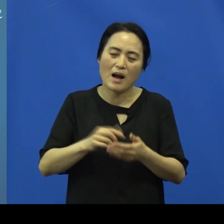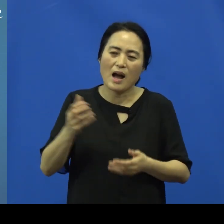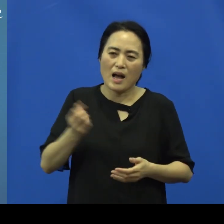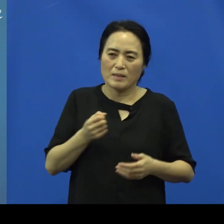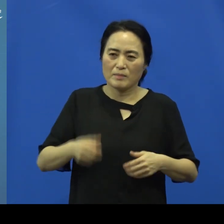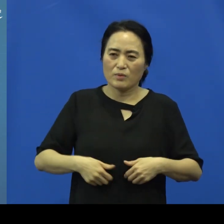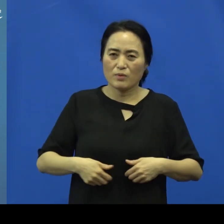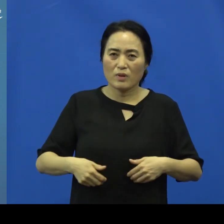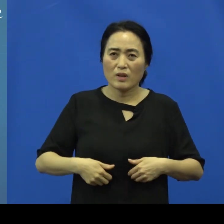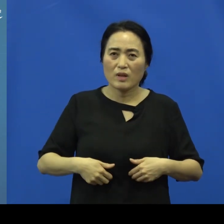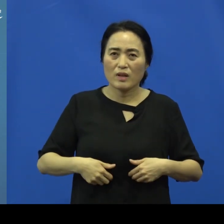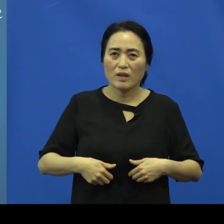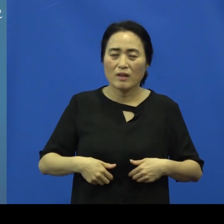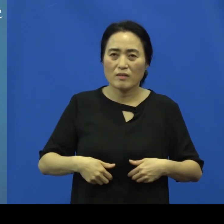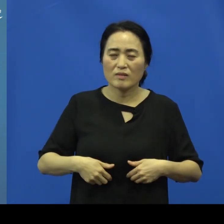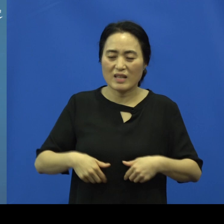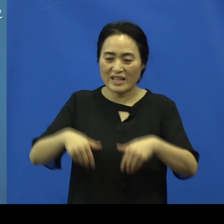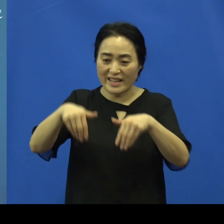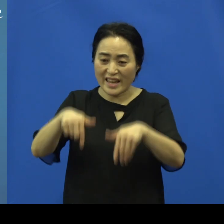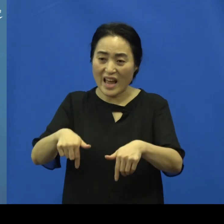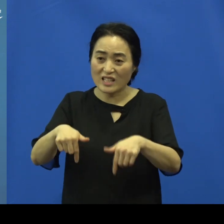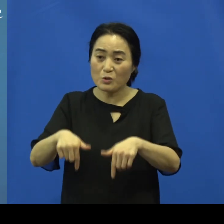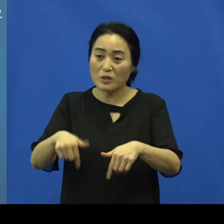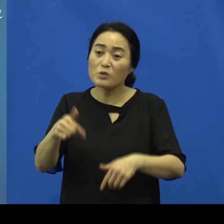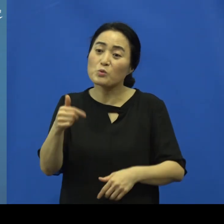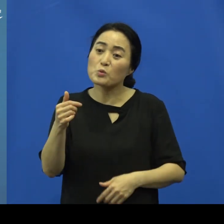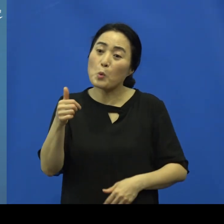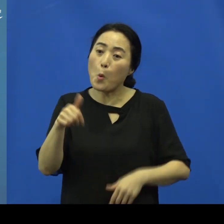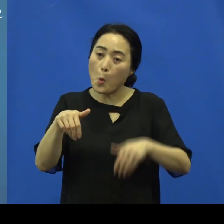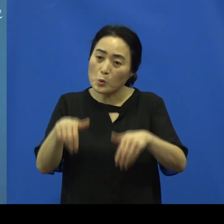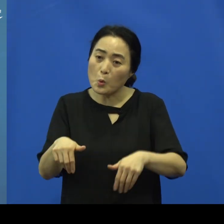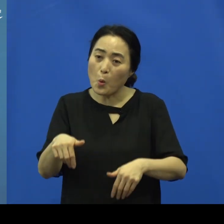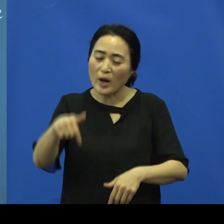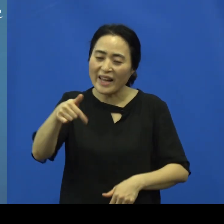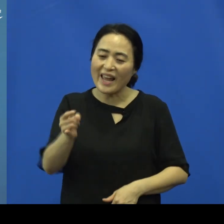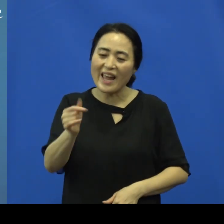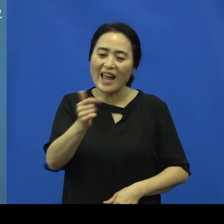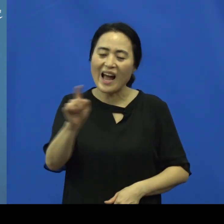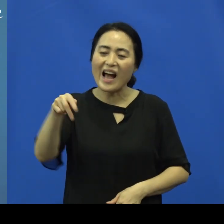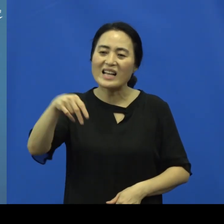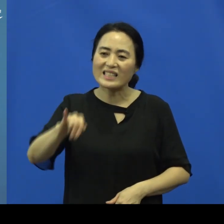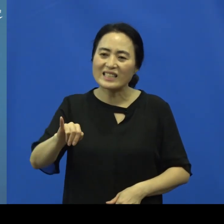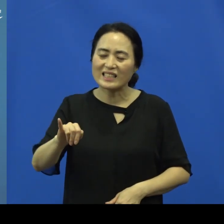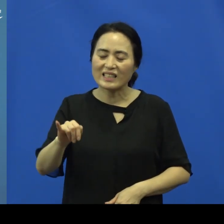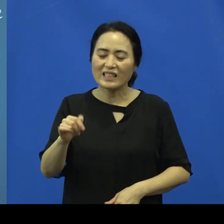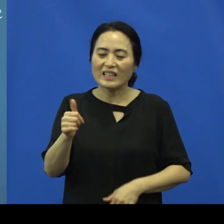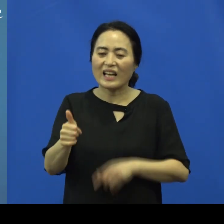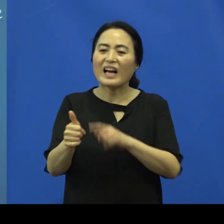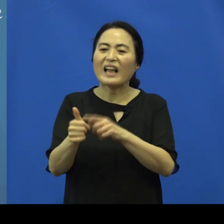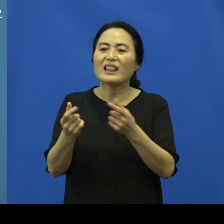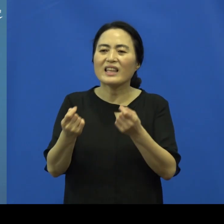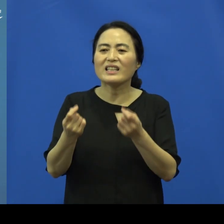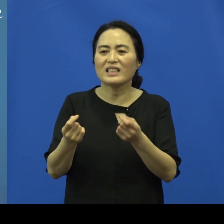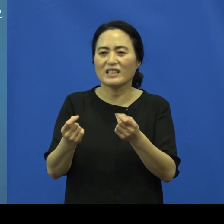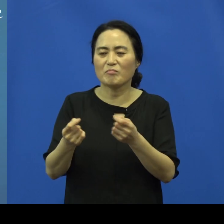게하시와 같은 사람들은 많은 거예요. 게하시에게는 스프랑크 니조마이가 없어요. 영혼 없는 기술직.